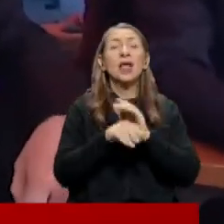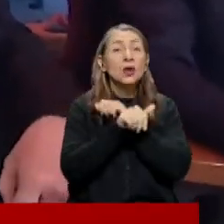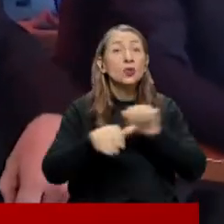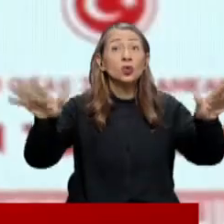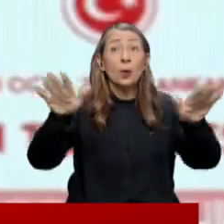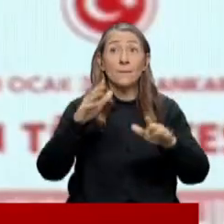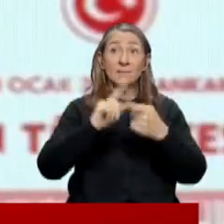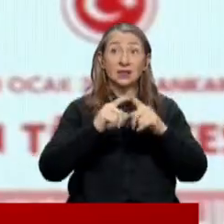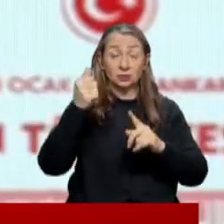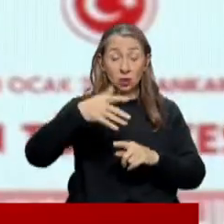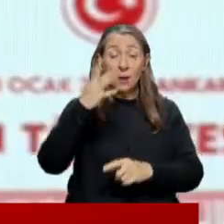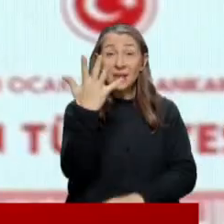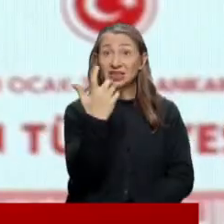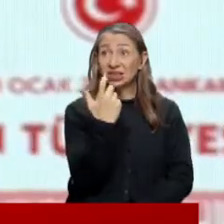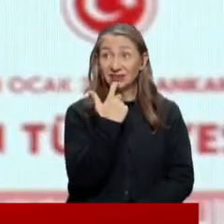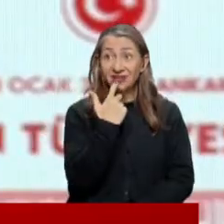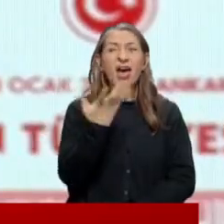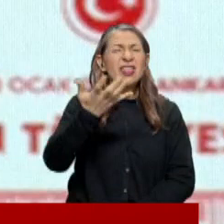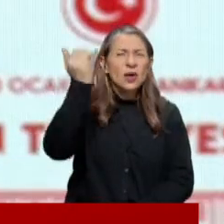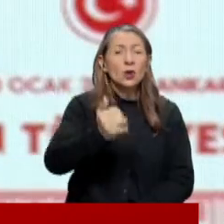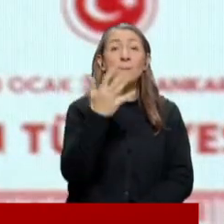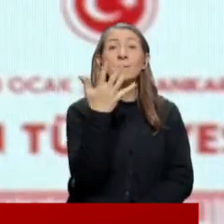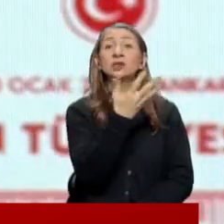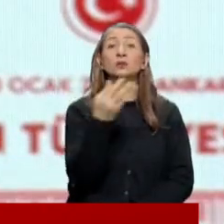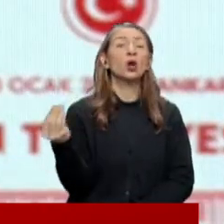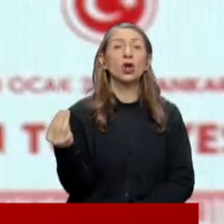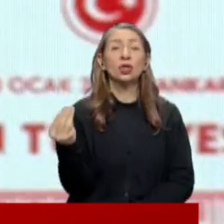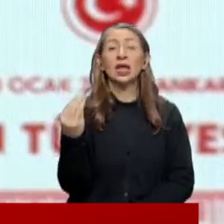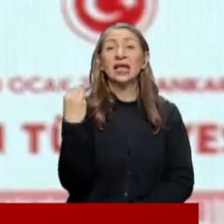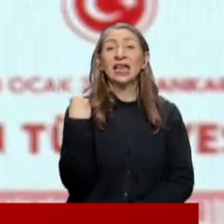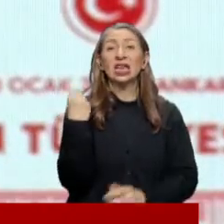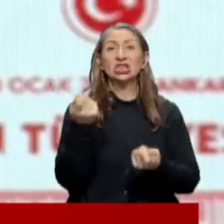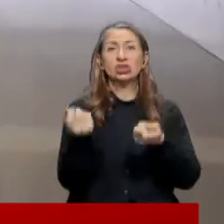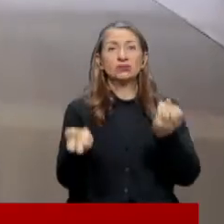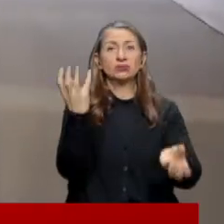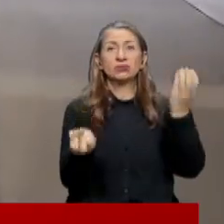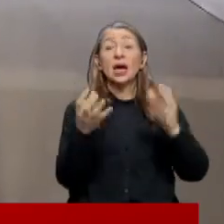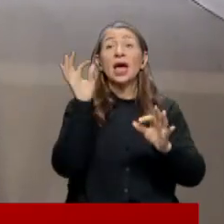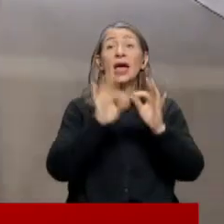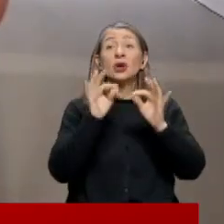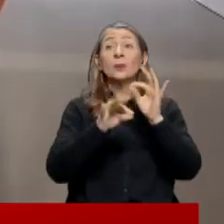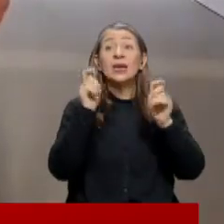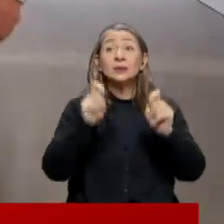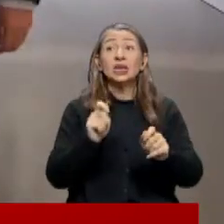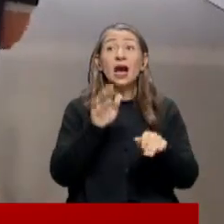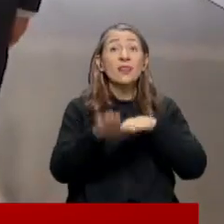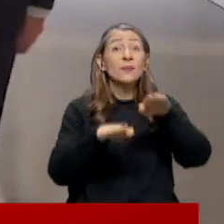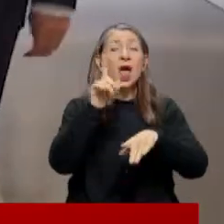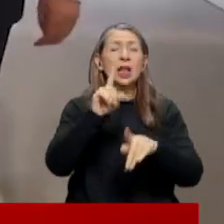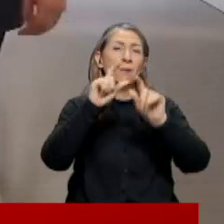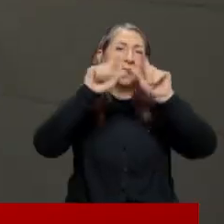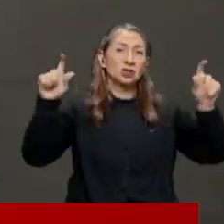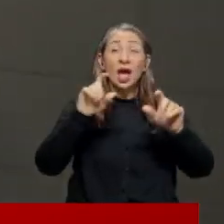parti kurmayları. 5 yılda en az 5 milyon yeni iş yaratacağız. Ekonomide atılacak adımlar öncelikli